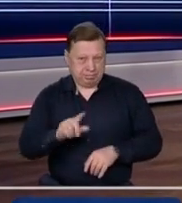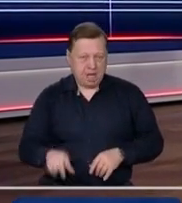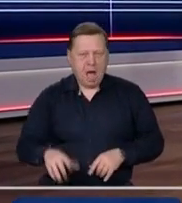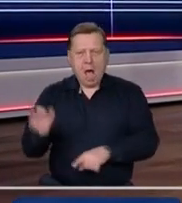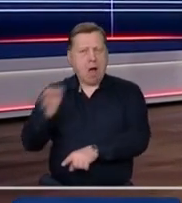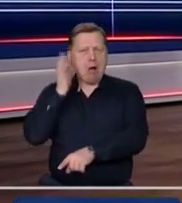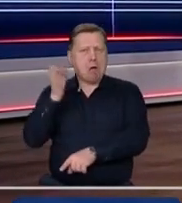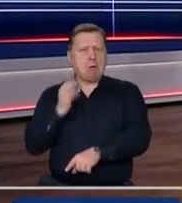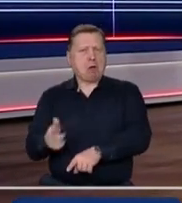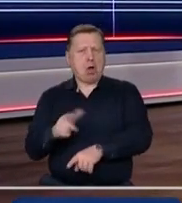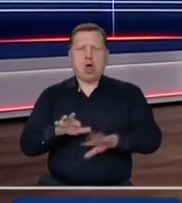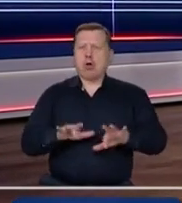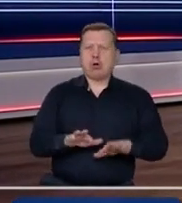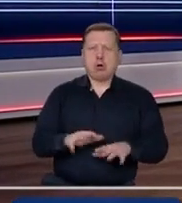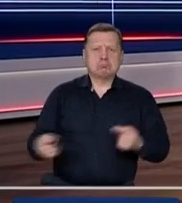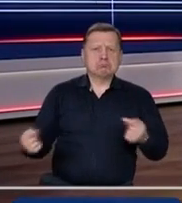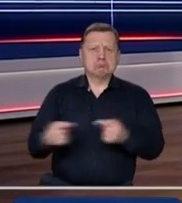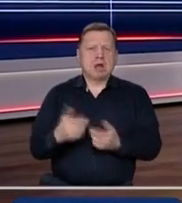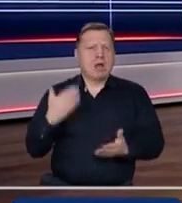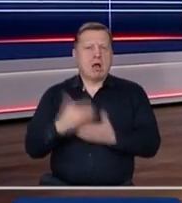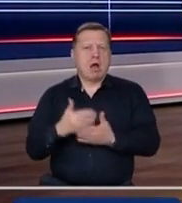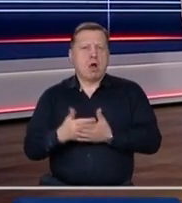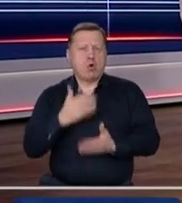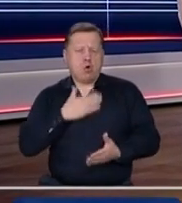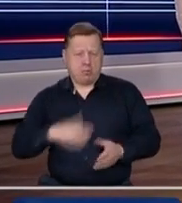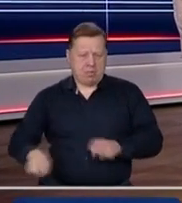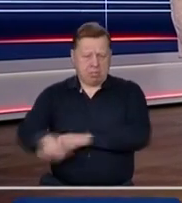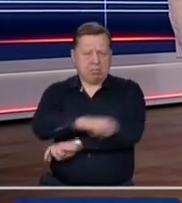kot? Dlaczego tak bardzo lubi przy albo